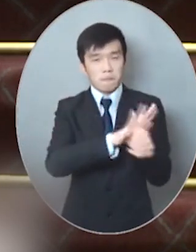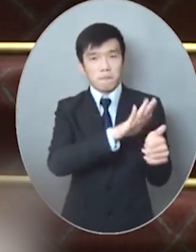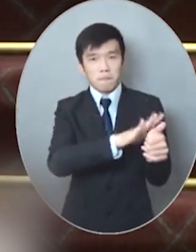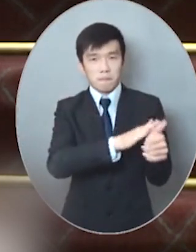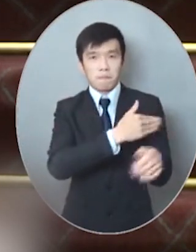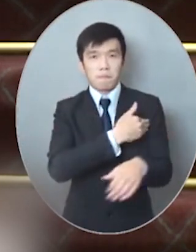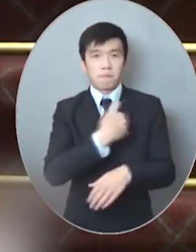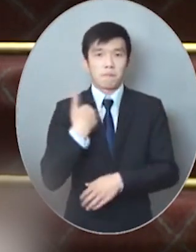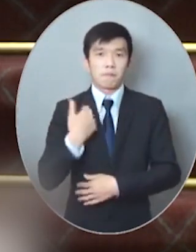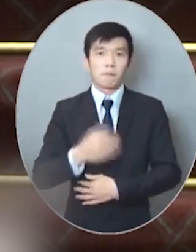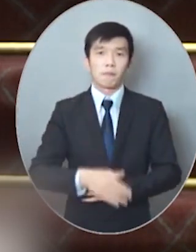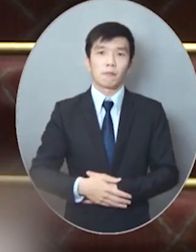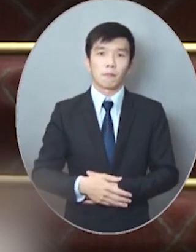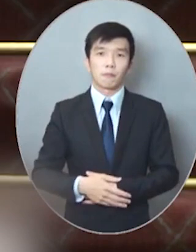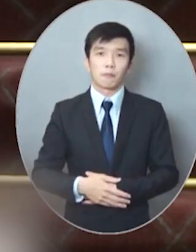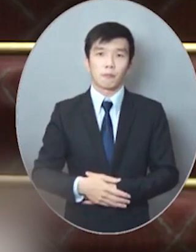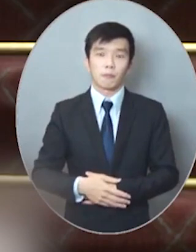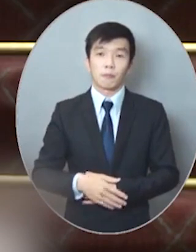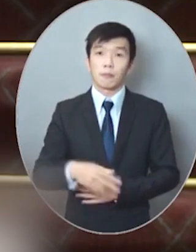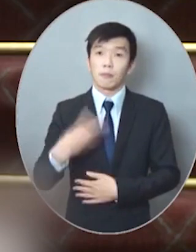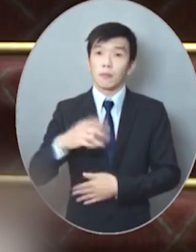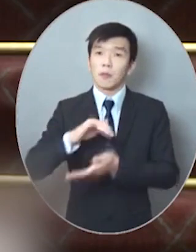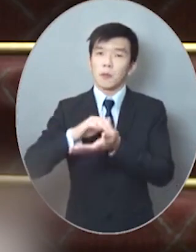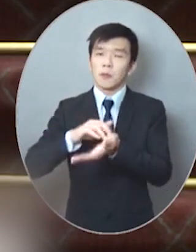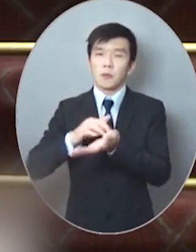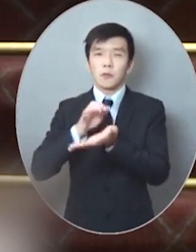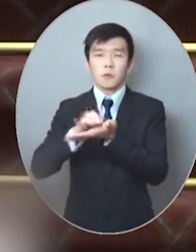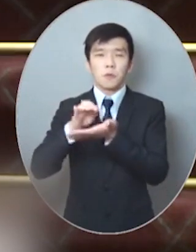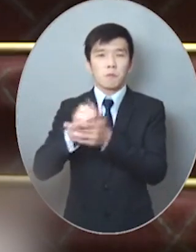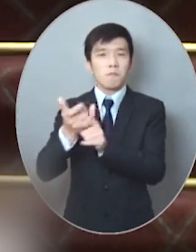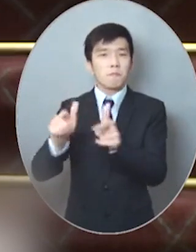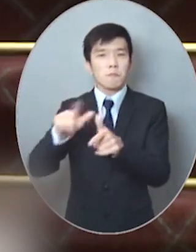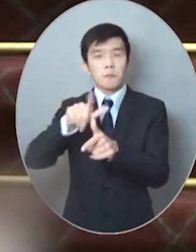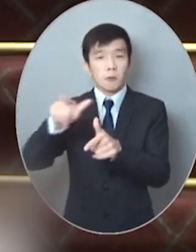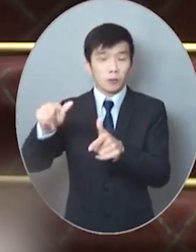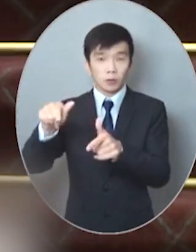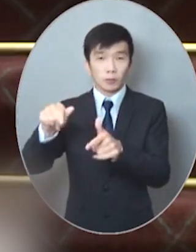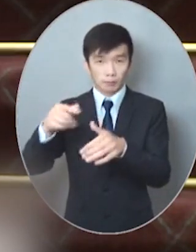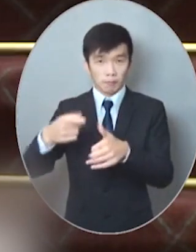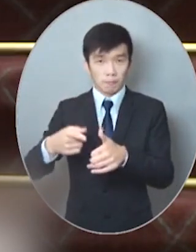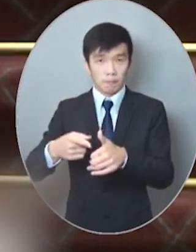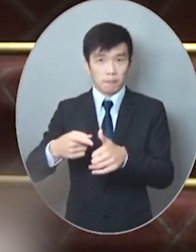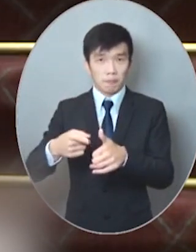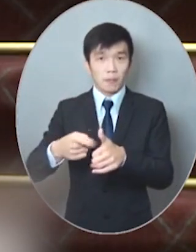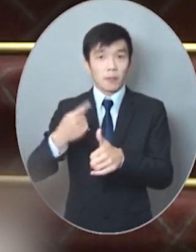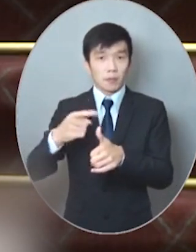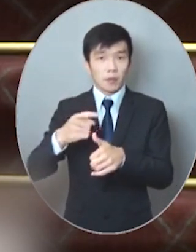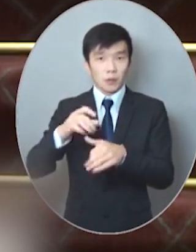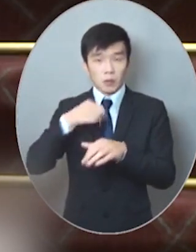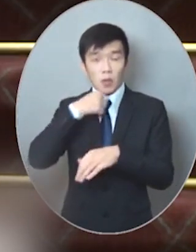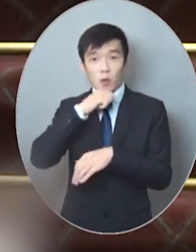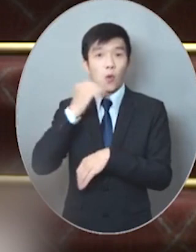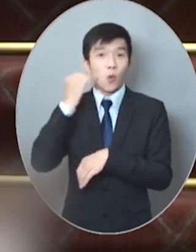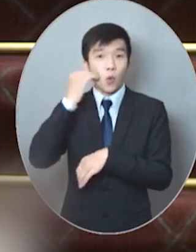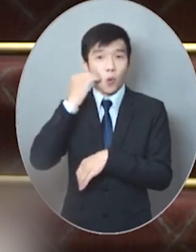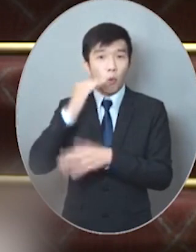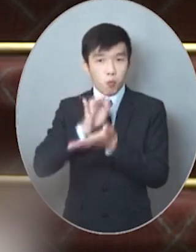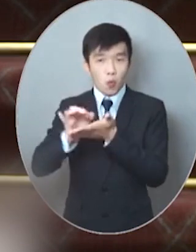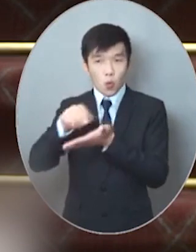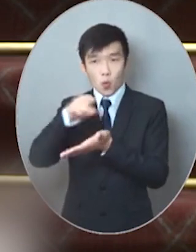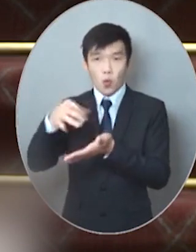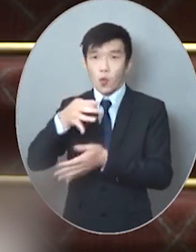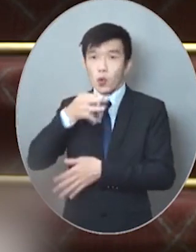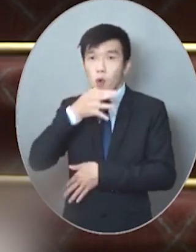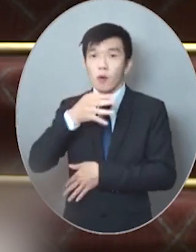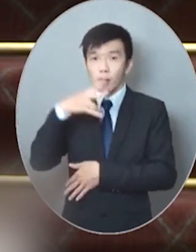助。其他医疗的物资在确保国内需求无虞之后，会陆续的提供协助